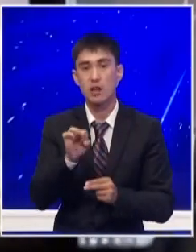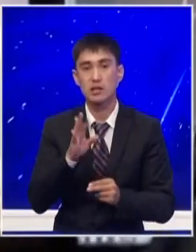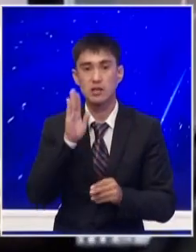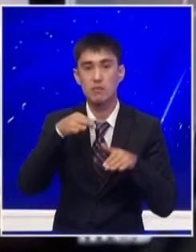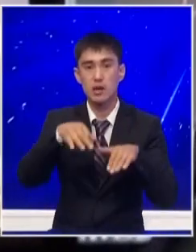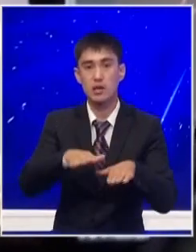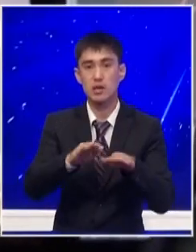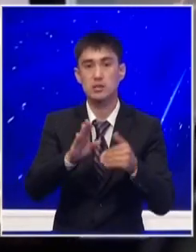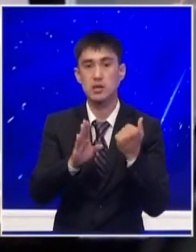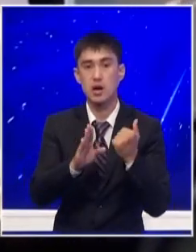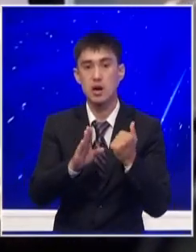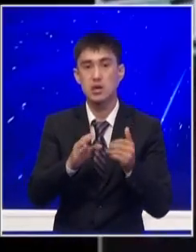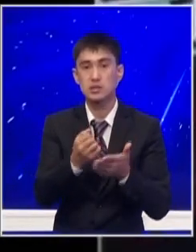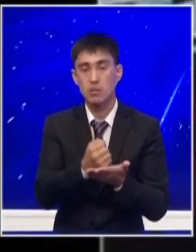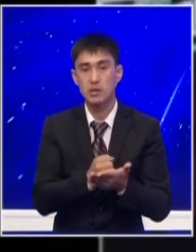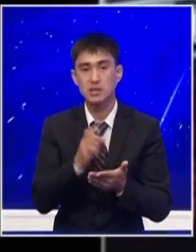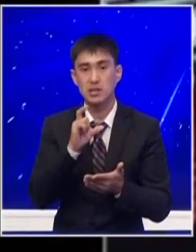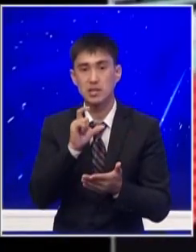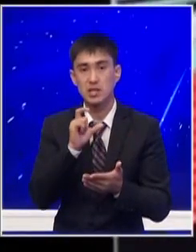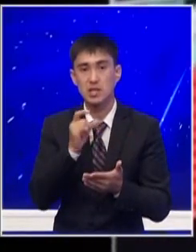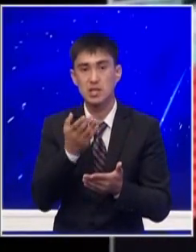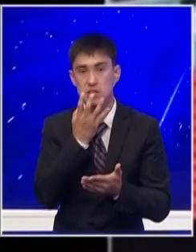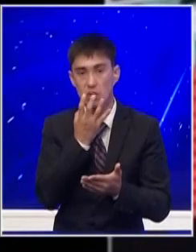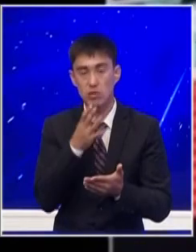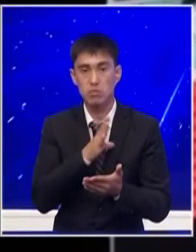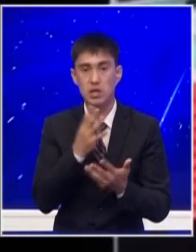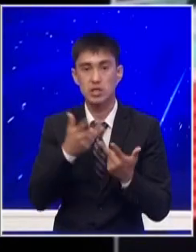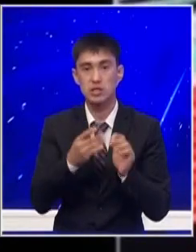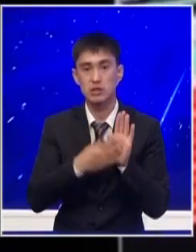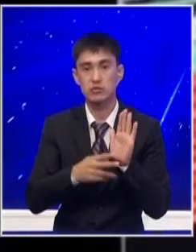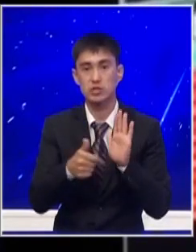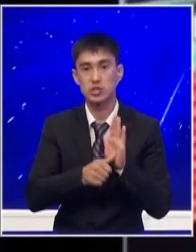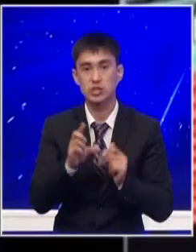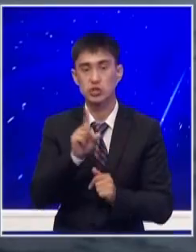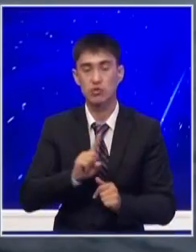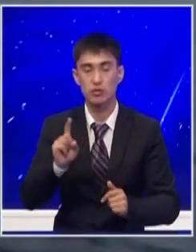океане. Запасы кислорода были рассчитаны на 96 часов.